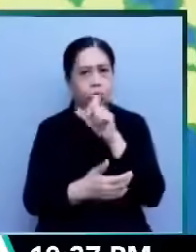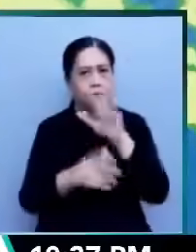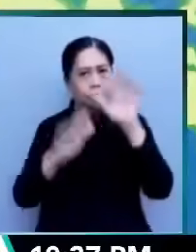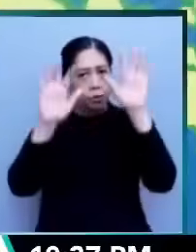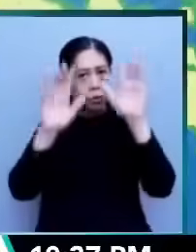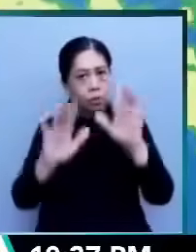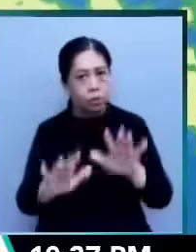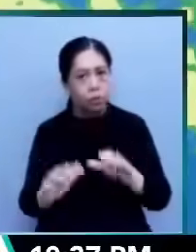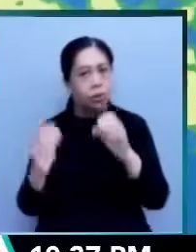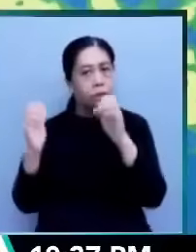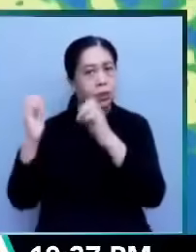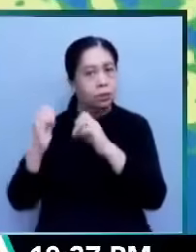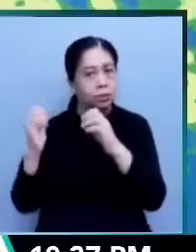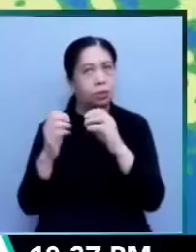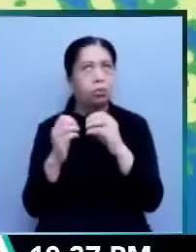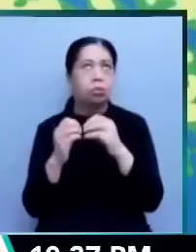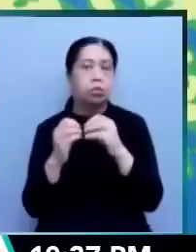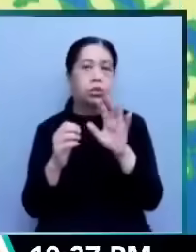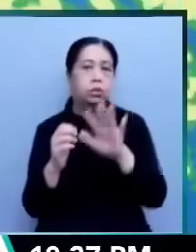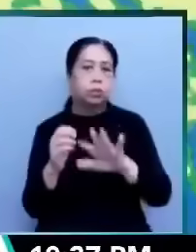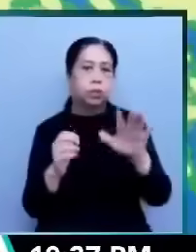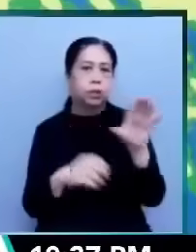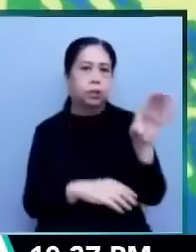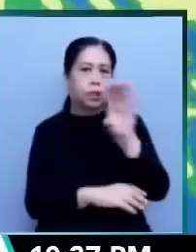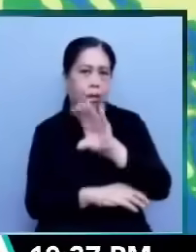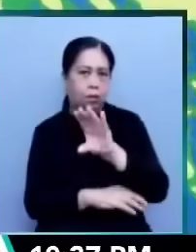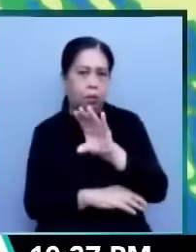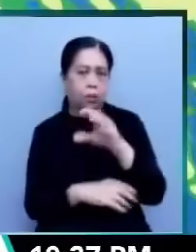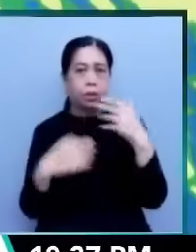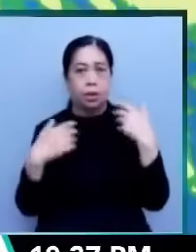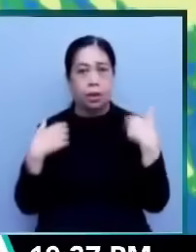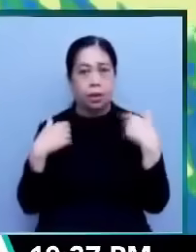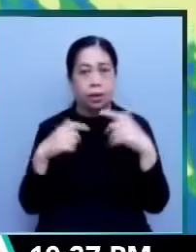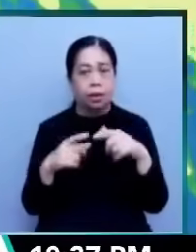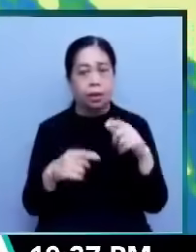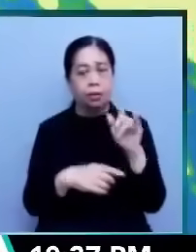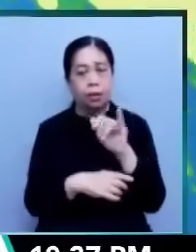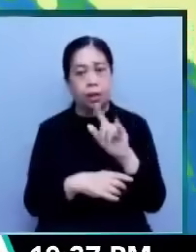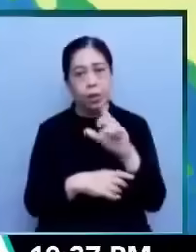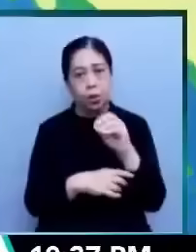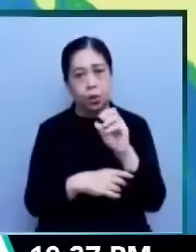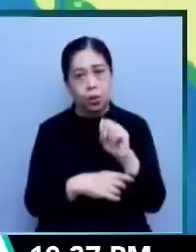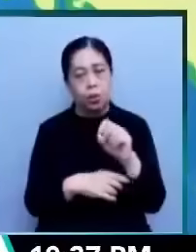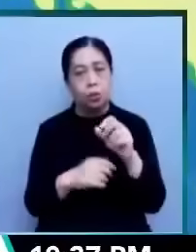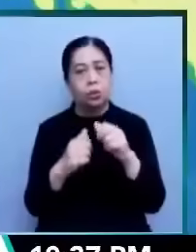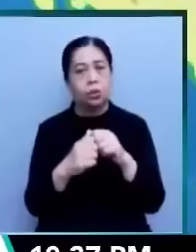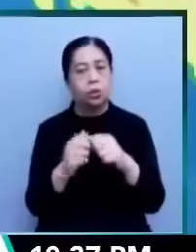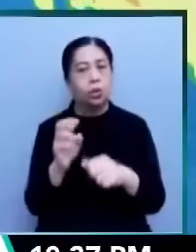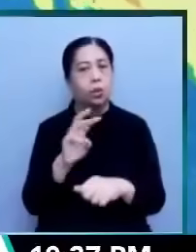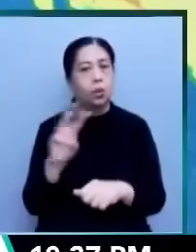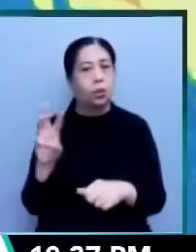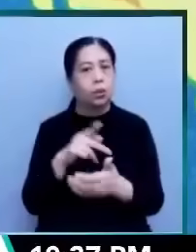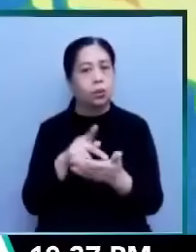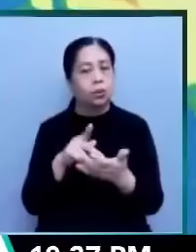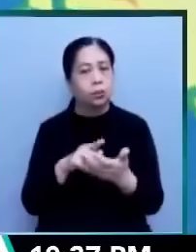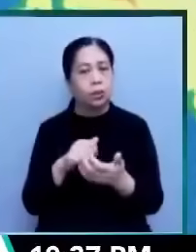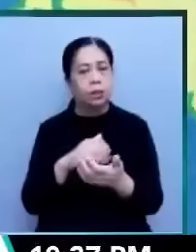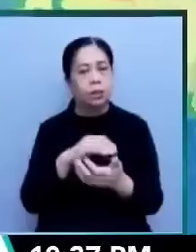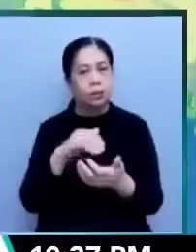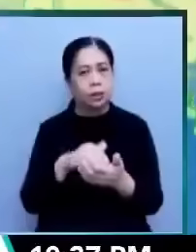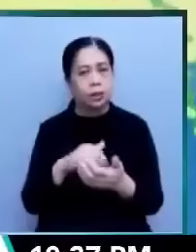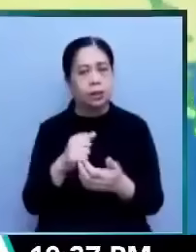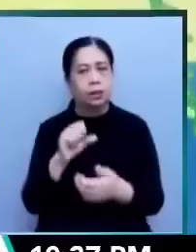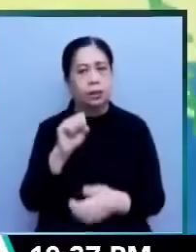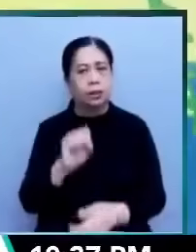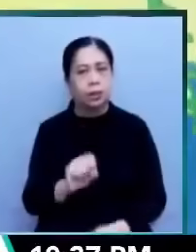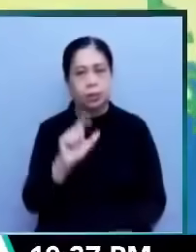po natin, lalong-lalo na po yan sa hapon. Meron po dito yan sa Ilocos Region, ganun din sa western section ng Central at ng Southern Luzon.